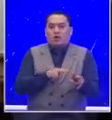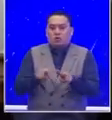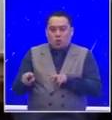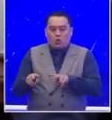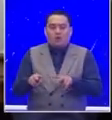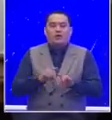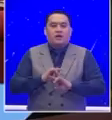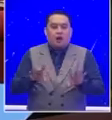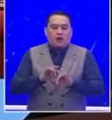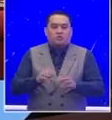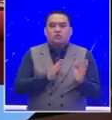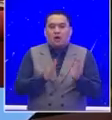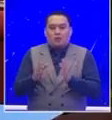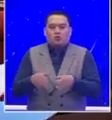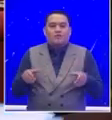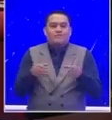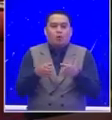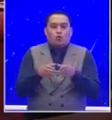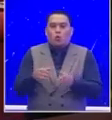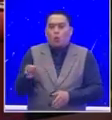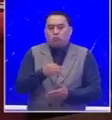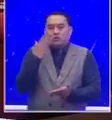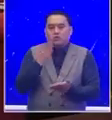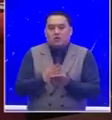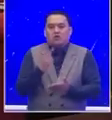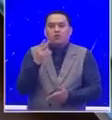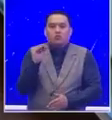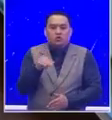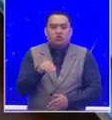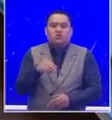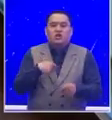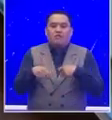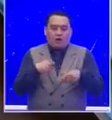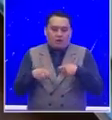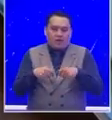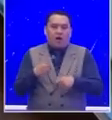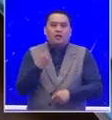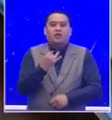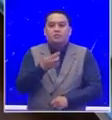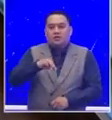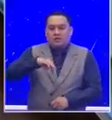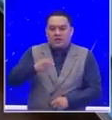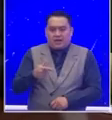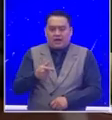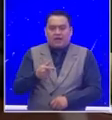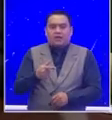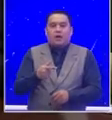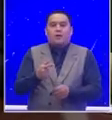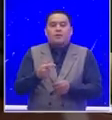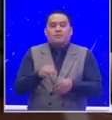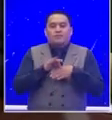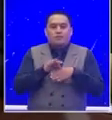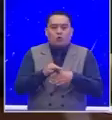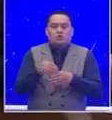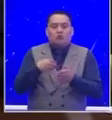глава региона. В стабилизационном фонде области имеется более 2000 тонн товаров. Свыше 1 миллиарда тенге заложено на проведение